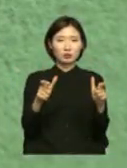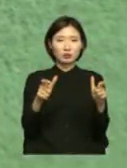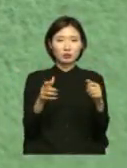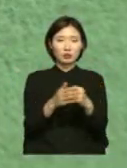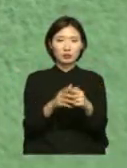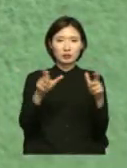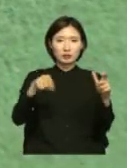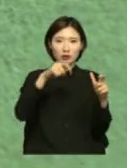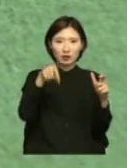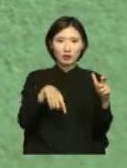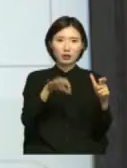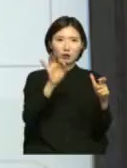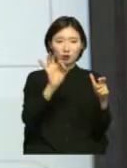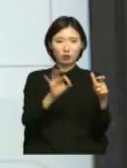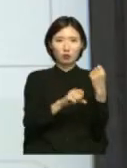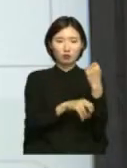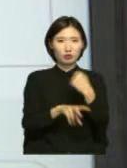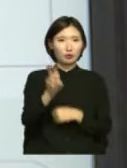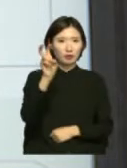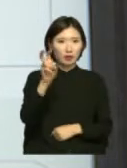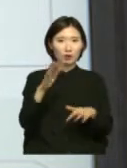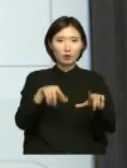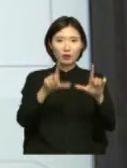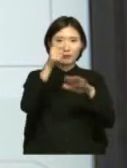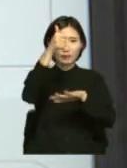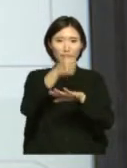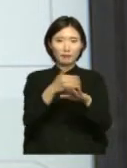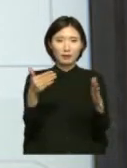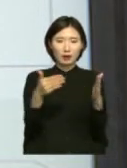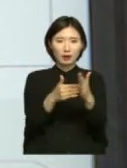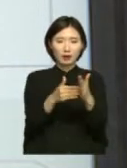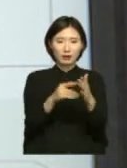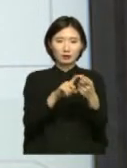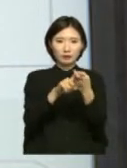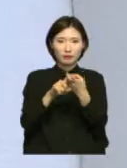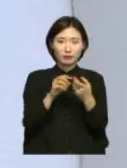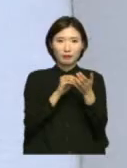사업이 연착륙한 것으로 보고 올해 말까지 가맹점 수를